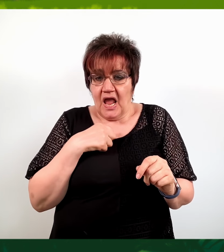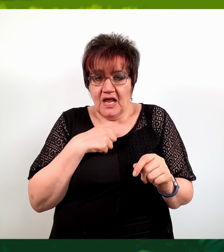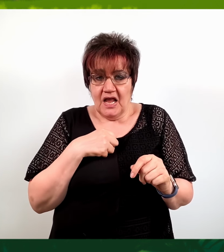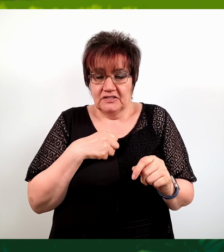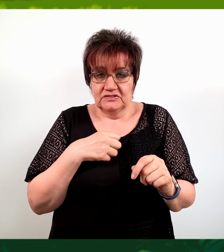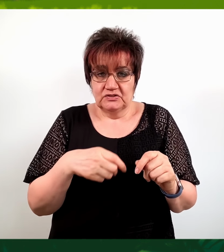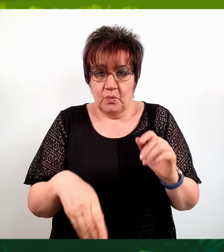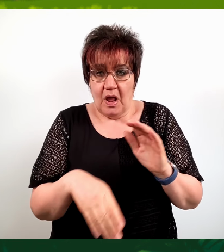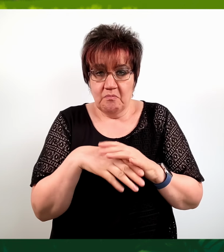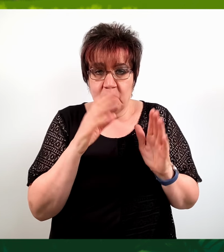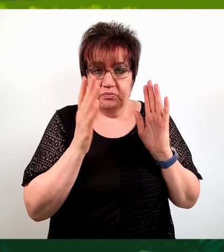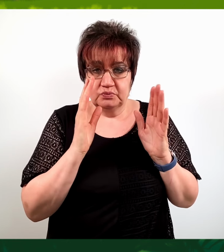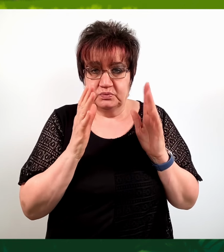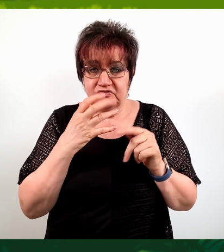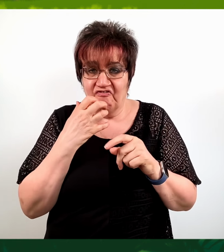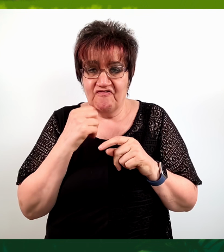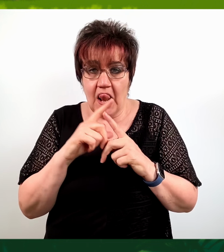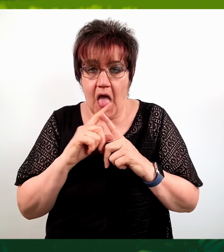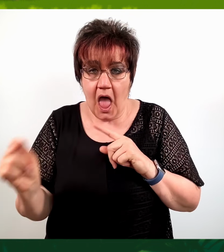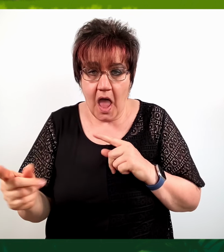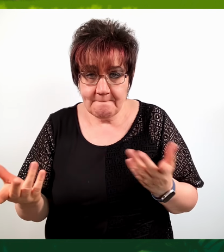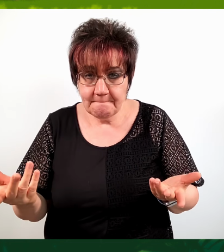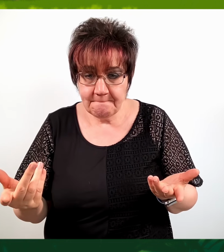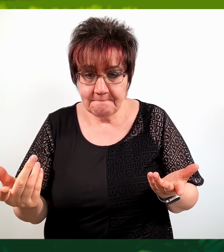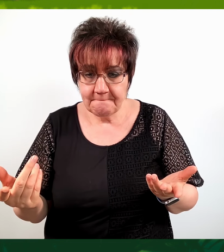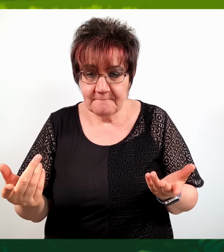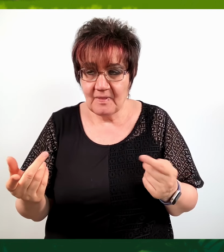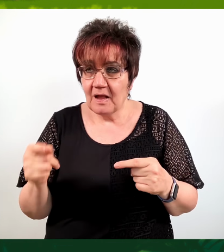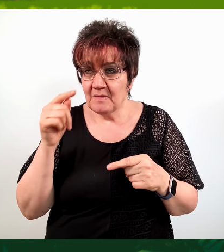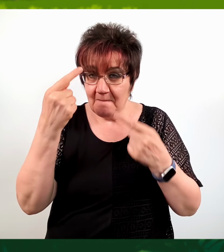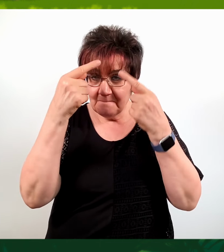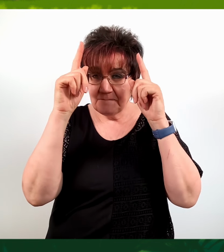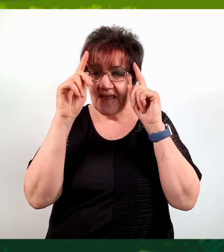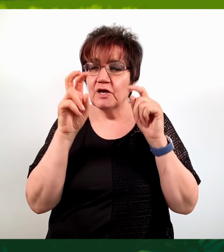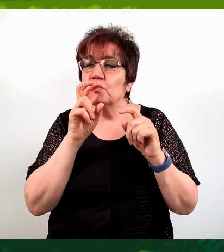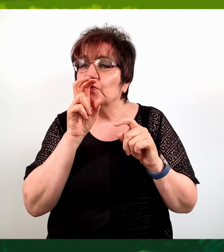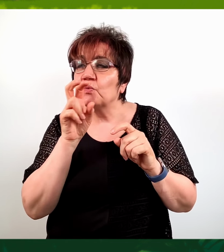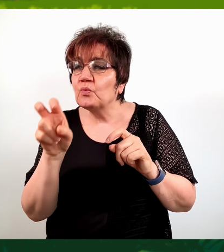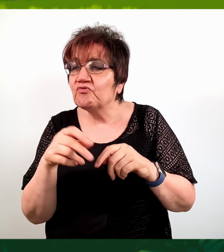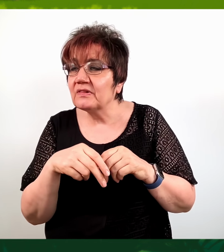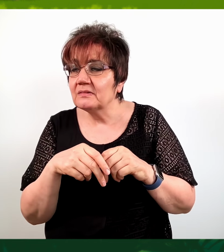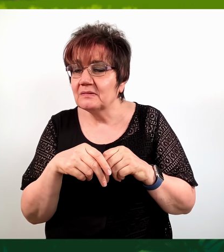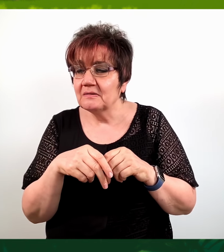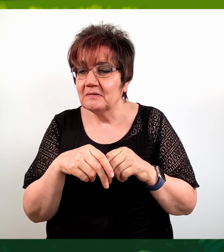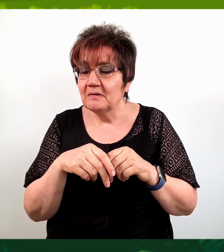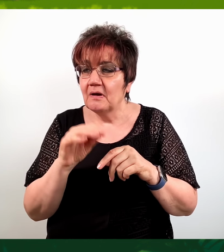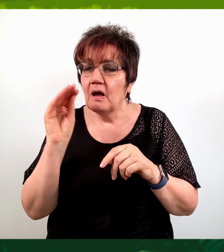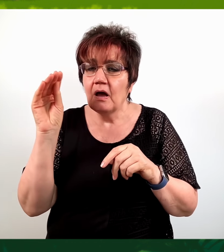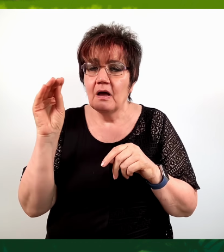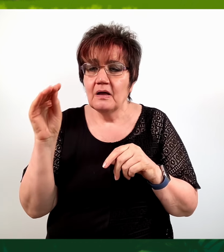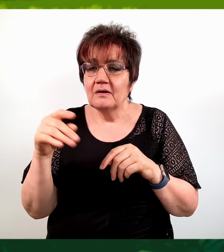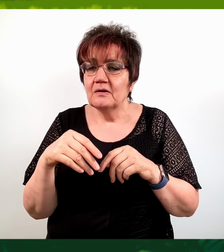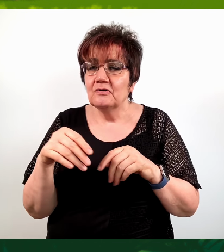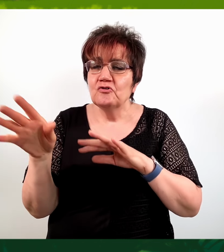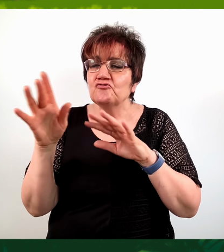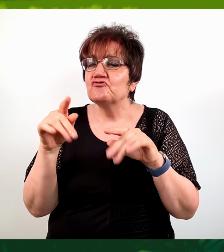Schrecken davon und wollten nur noch nach Hause. Da rief der Bär ihnen hinterher.